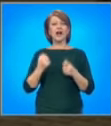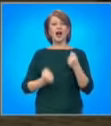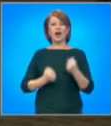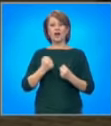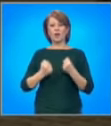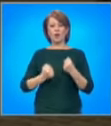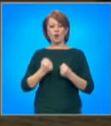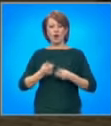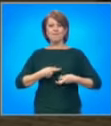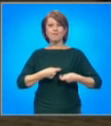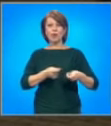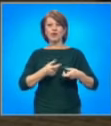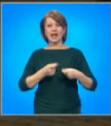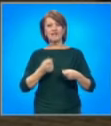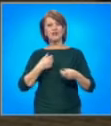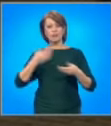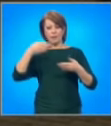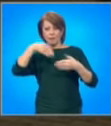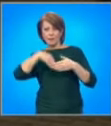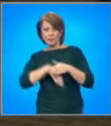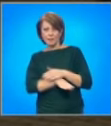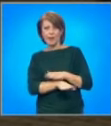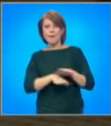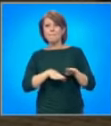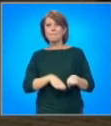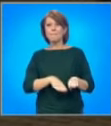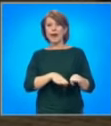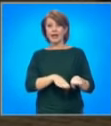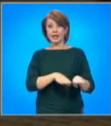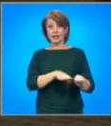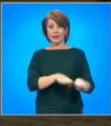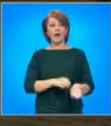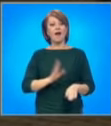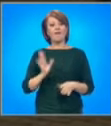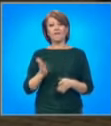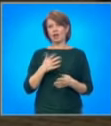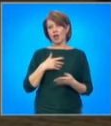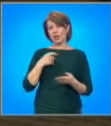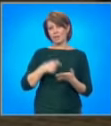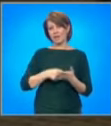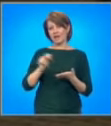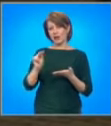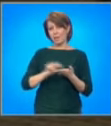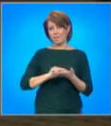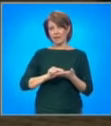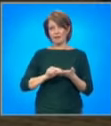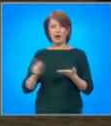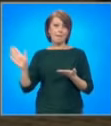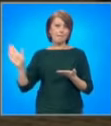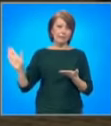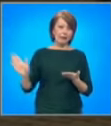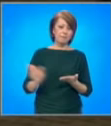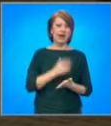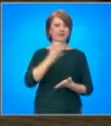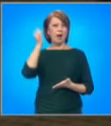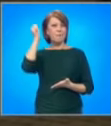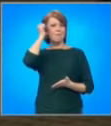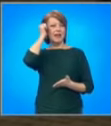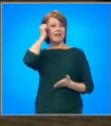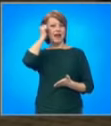има подземен паркинг. Кмета на район Средец вече е издал преписка за премахването на металните конструкции